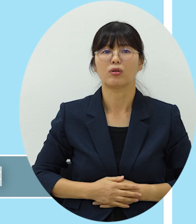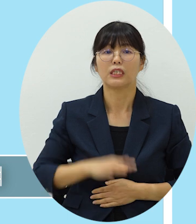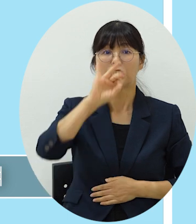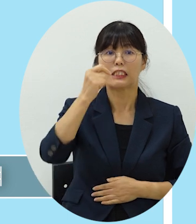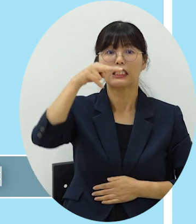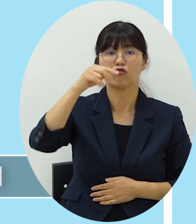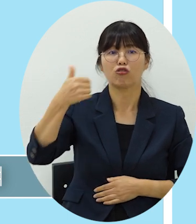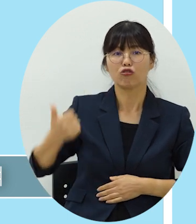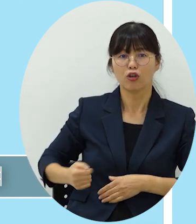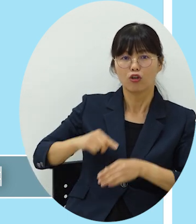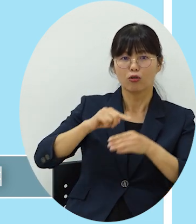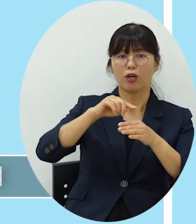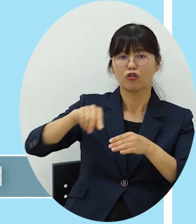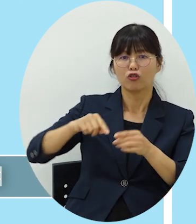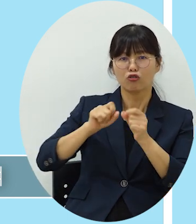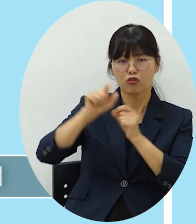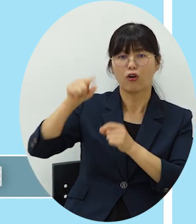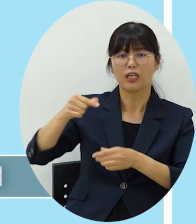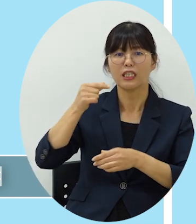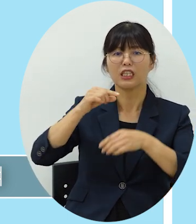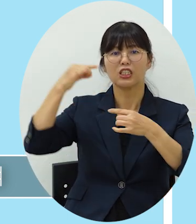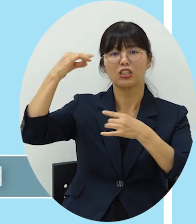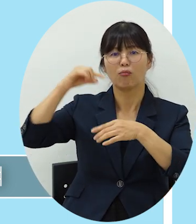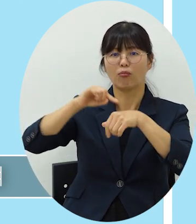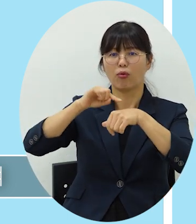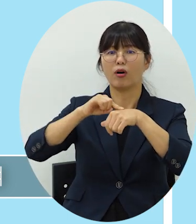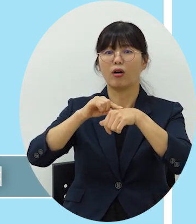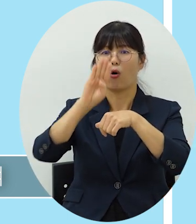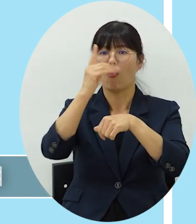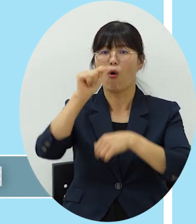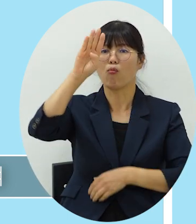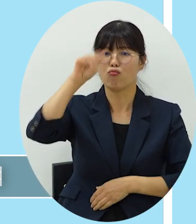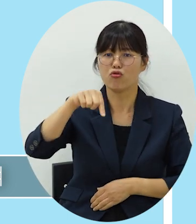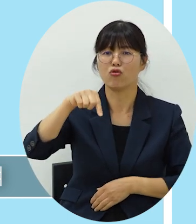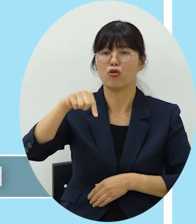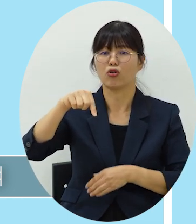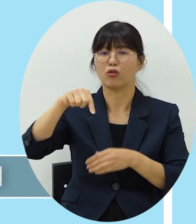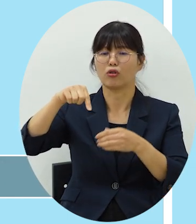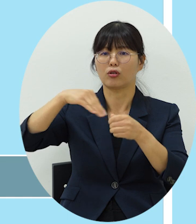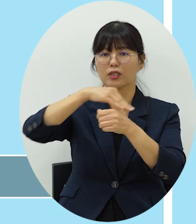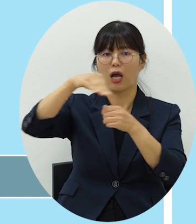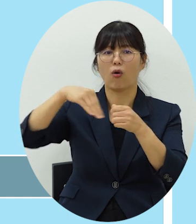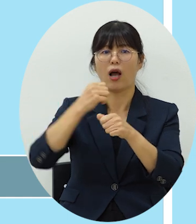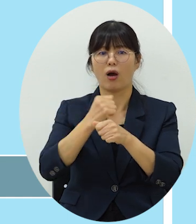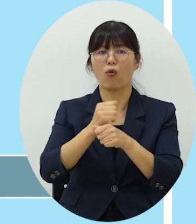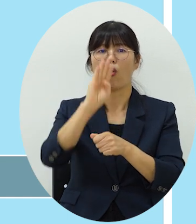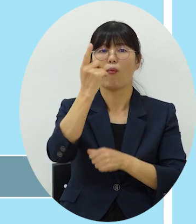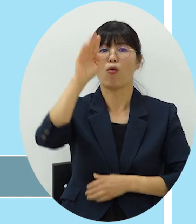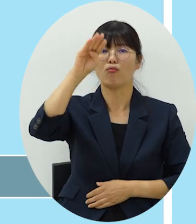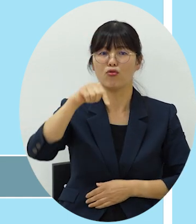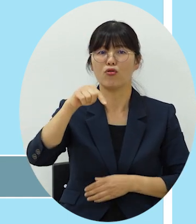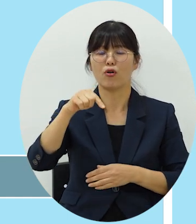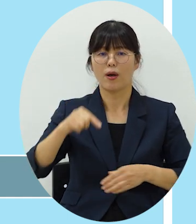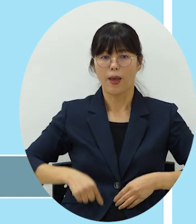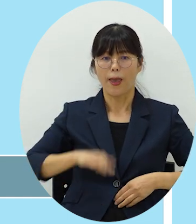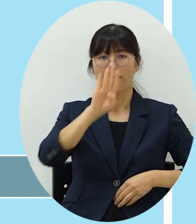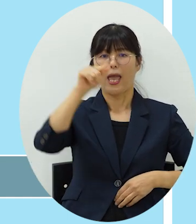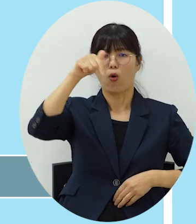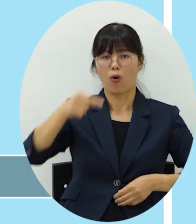인슐린 주사 부위는 주로 신경 분포가 적은 복부, 상완이 권장되며 복부는 배꼽에서